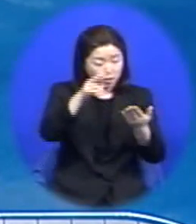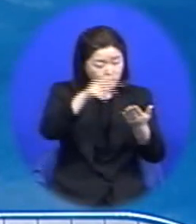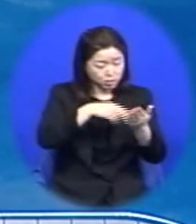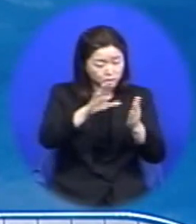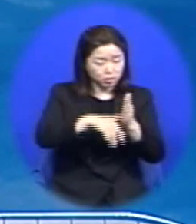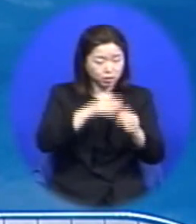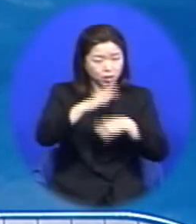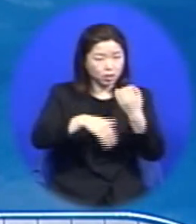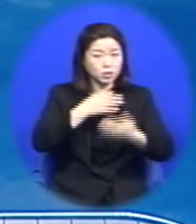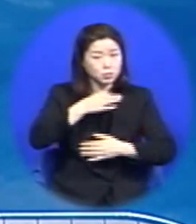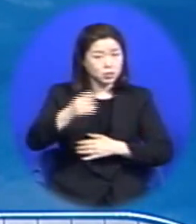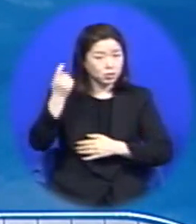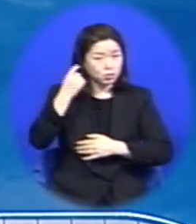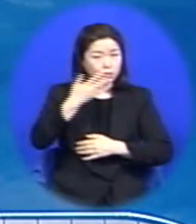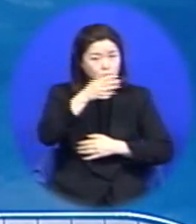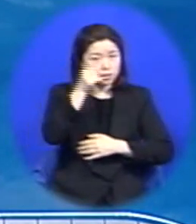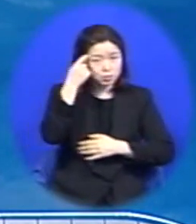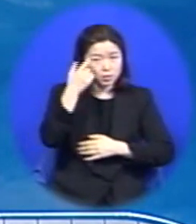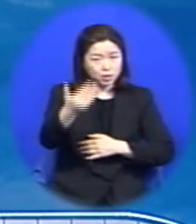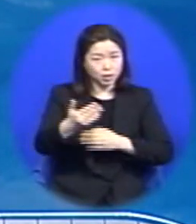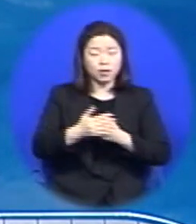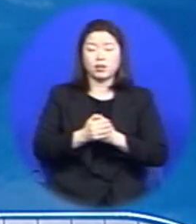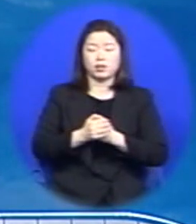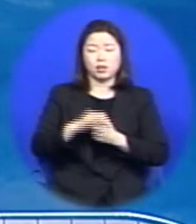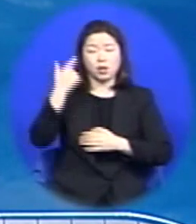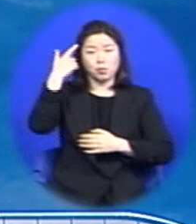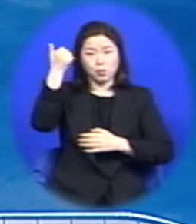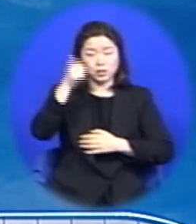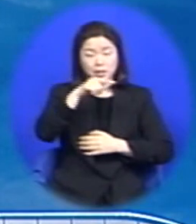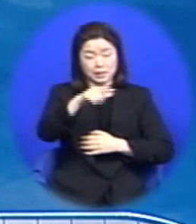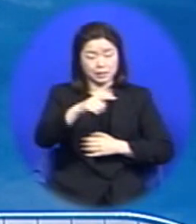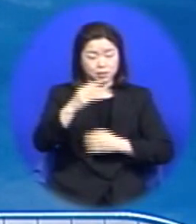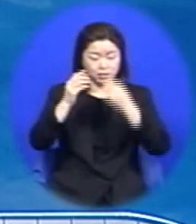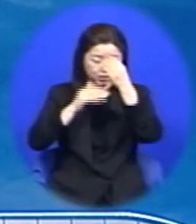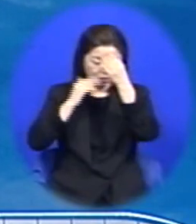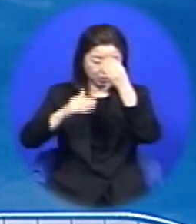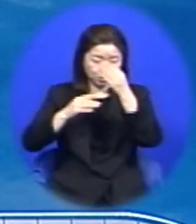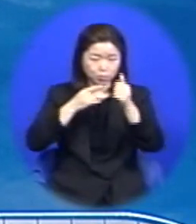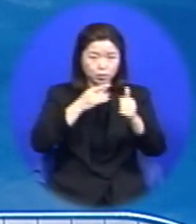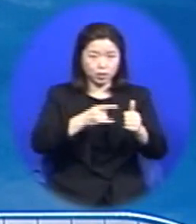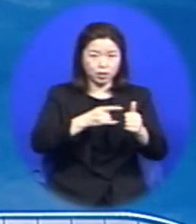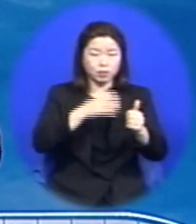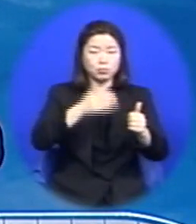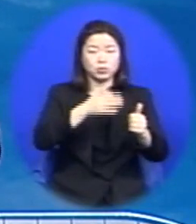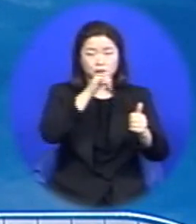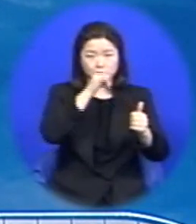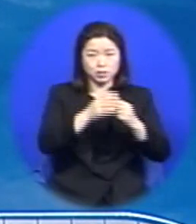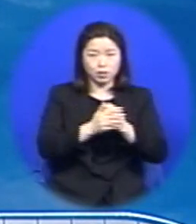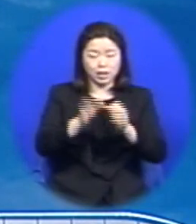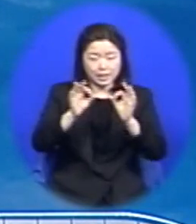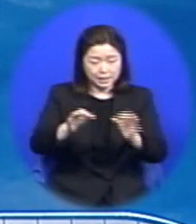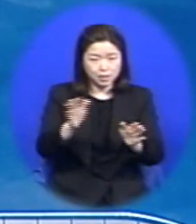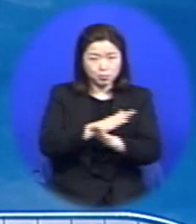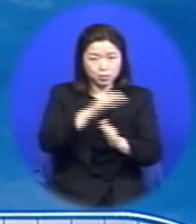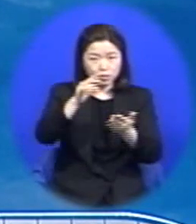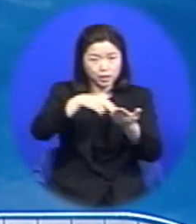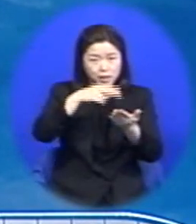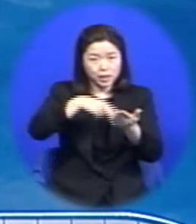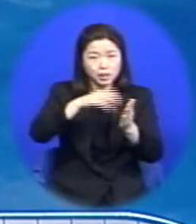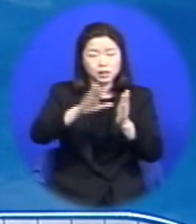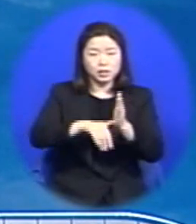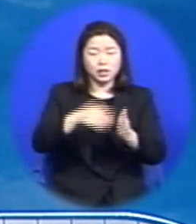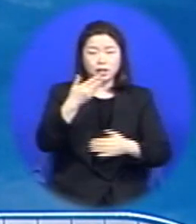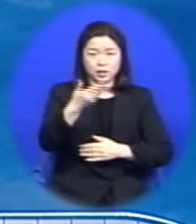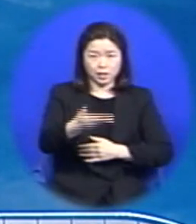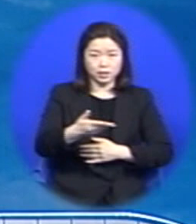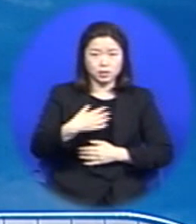음성을 들을 수 있겠습니까? 목사님이 그 성도에게 권면했습니다. 이제부터 성경 말씀을 읽을 때 당신이 옷을